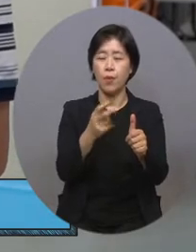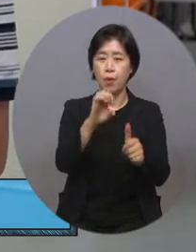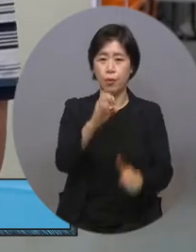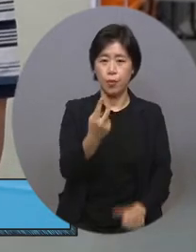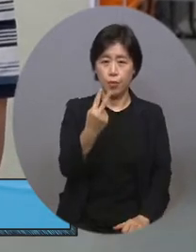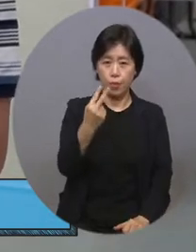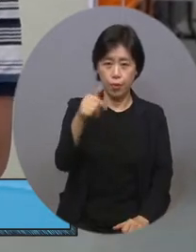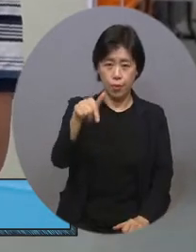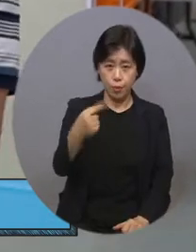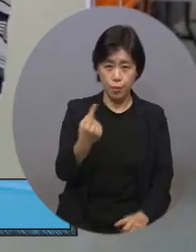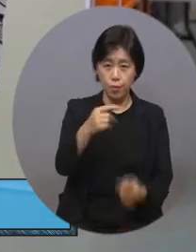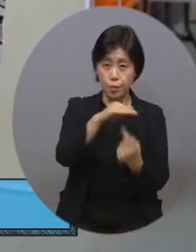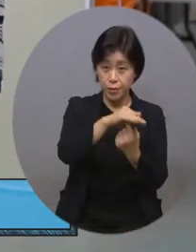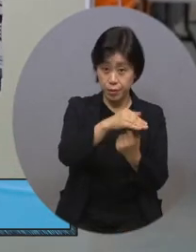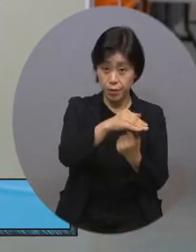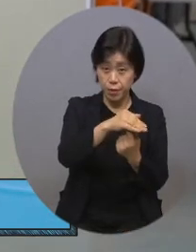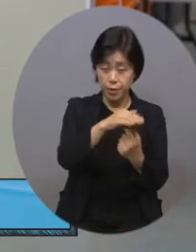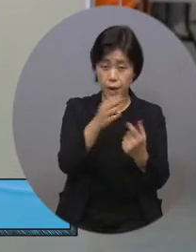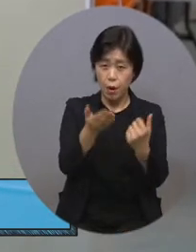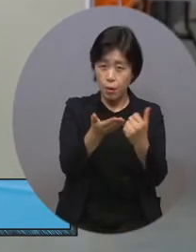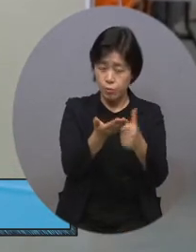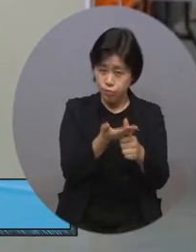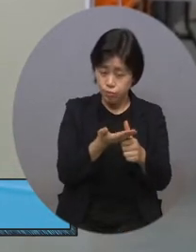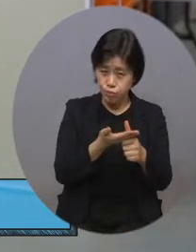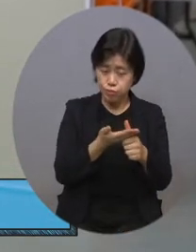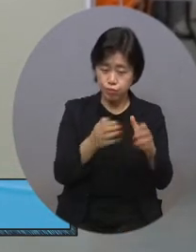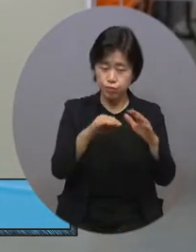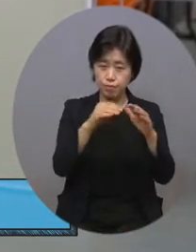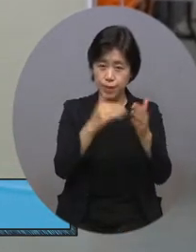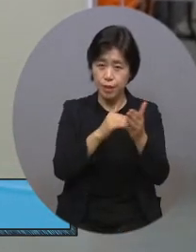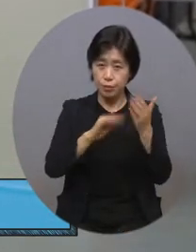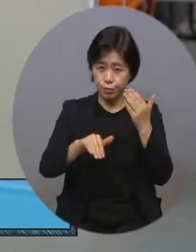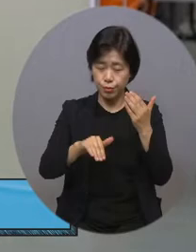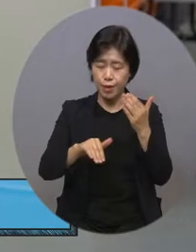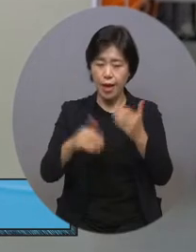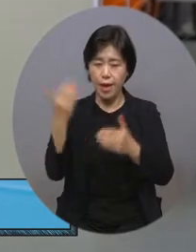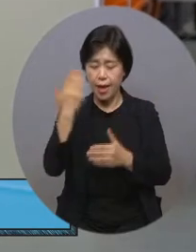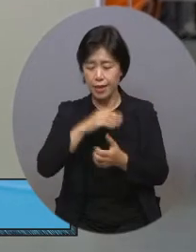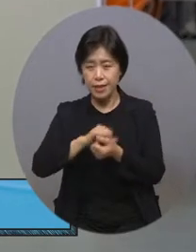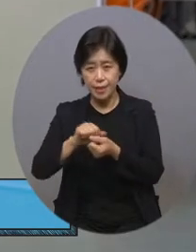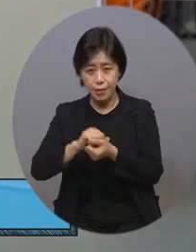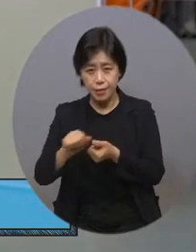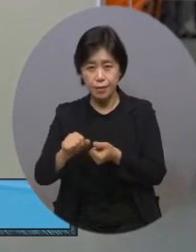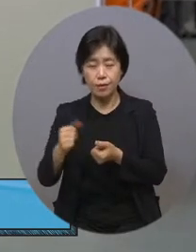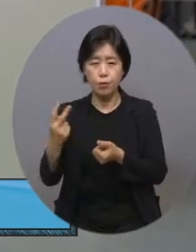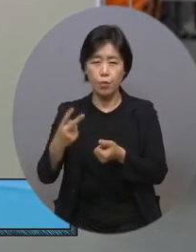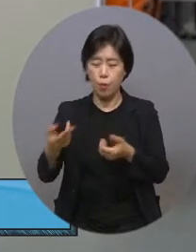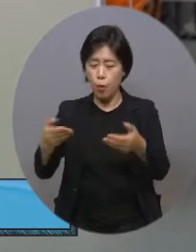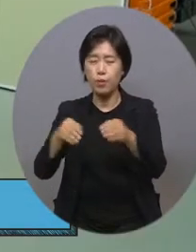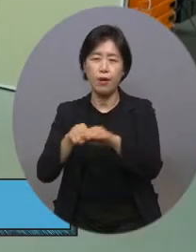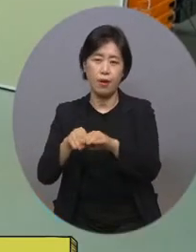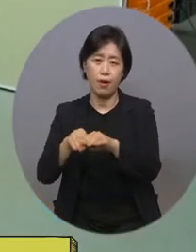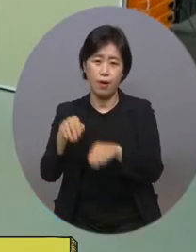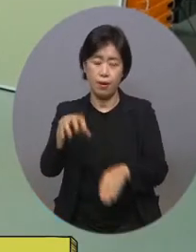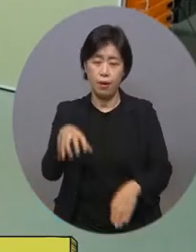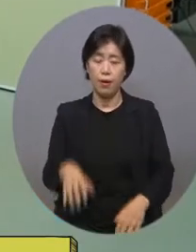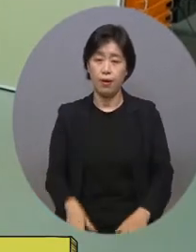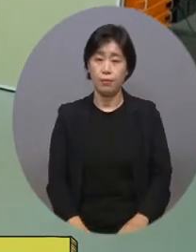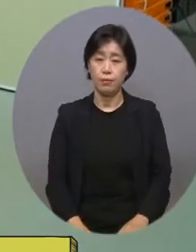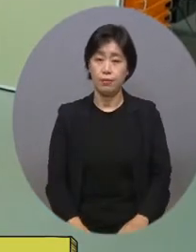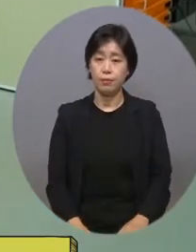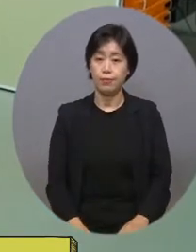표고버섯을 수확을 해서 포장을 하거나 세척을 하거나 건조를 하거나 그런 가공을 하는 곳입니다. 그럼